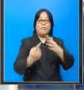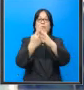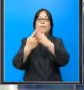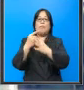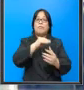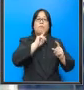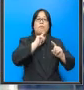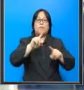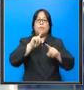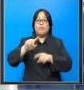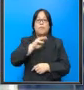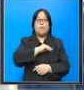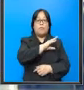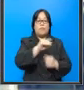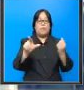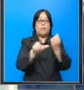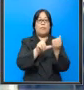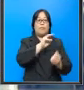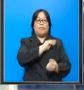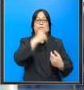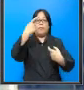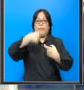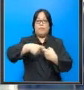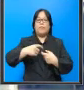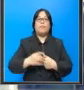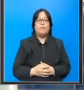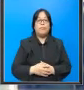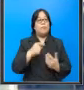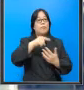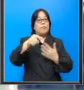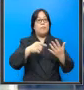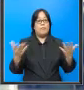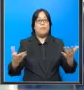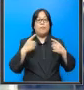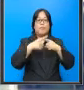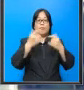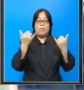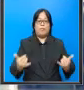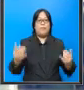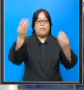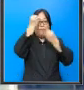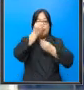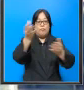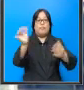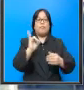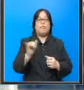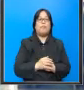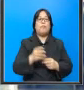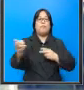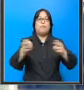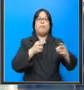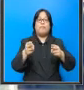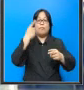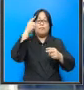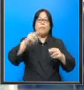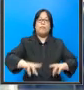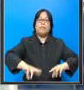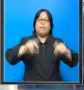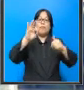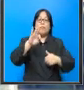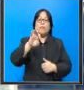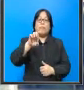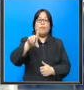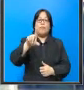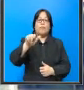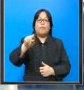Apakah setetes proses pewartaan bagi plan Bandar icon lumpuh 2040 berapakah lock